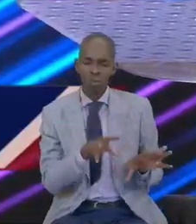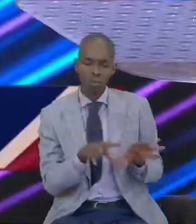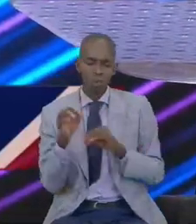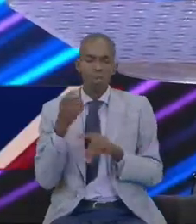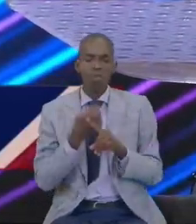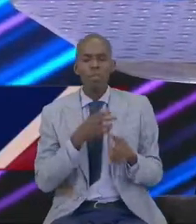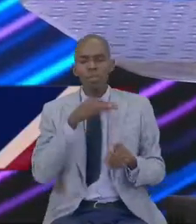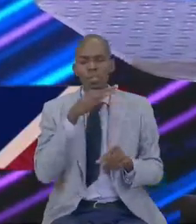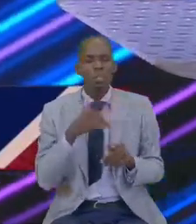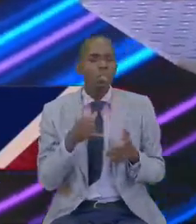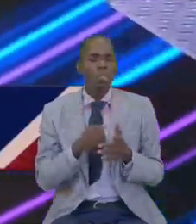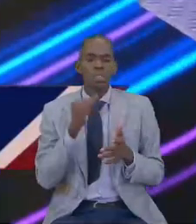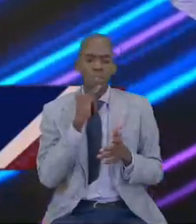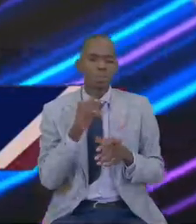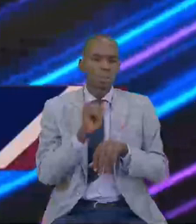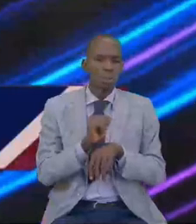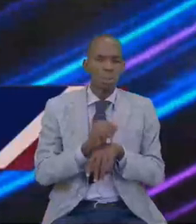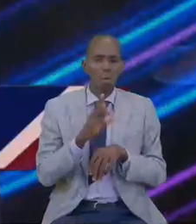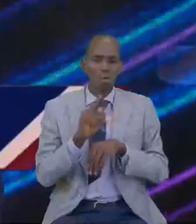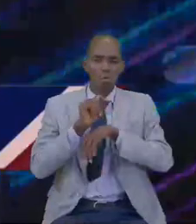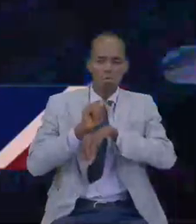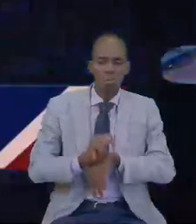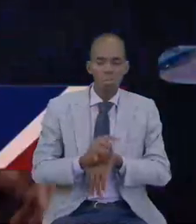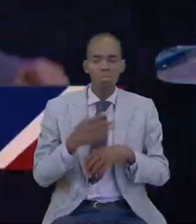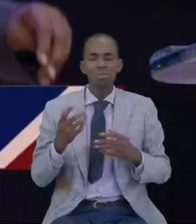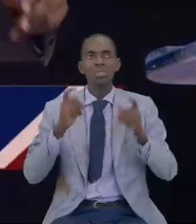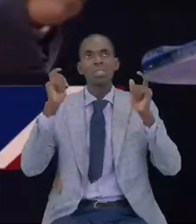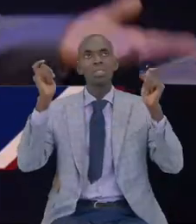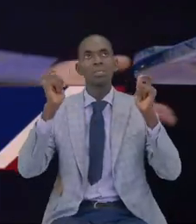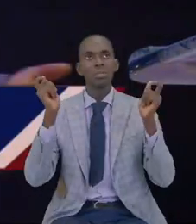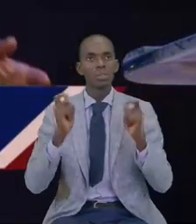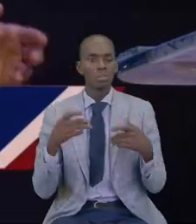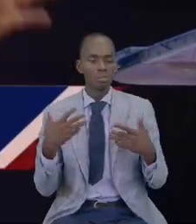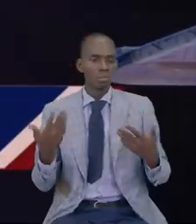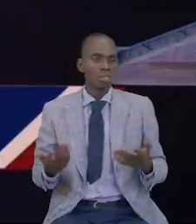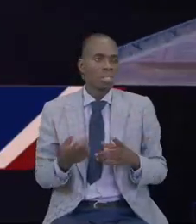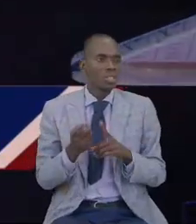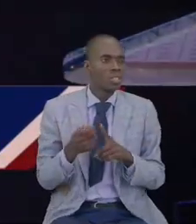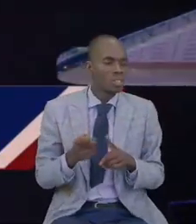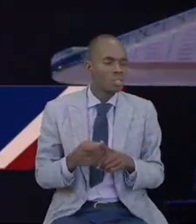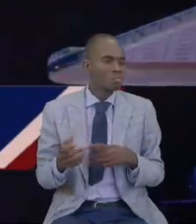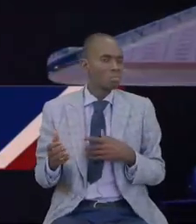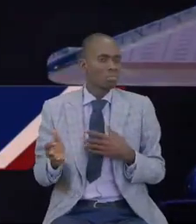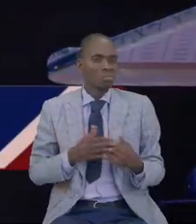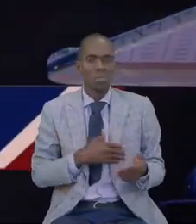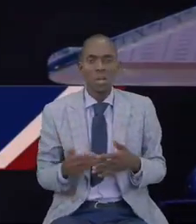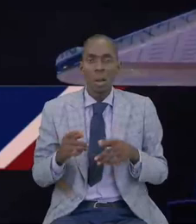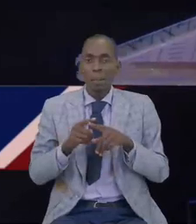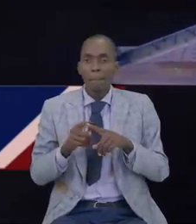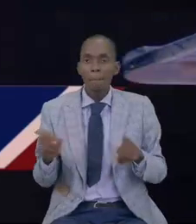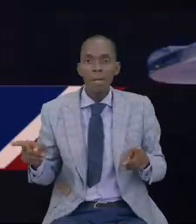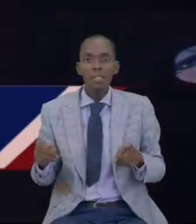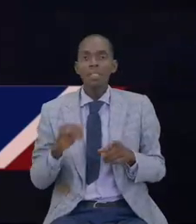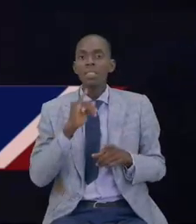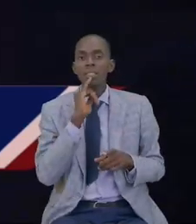les traditions, festivals, cérémonies et tout. Mais c'est parce que